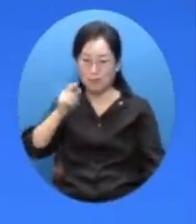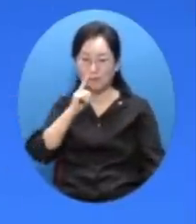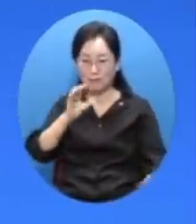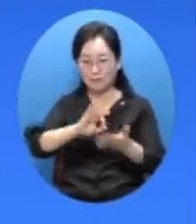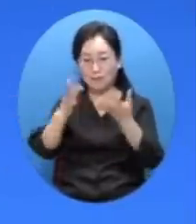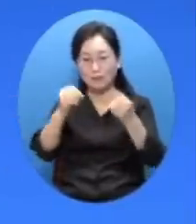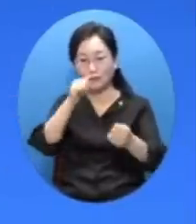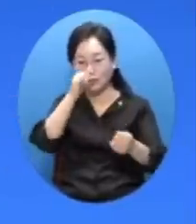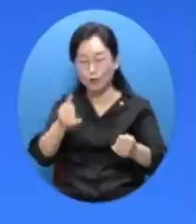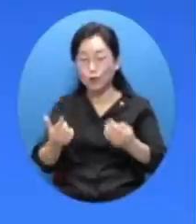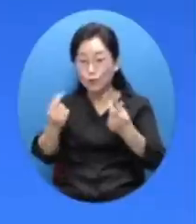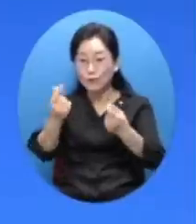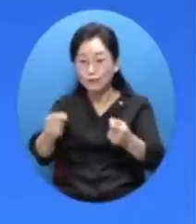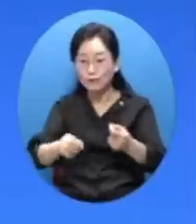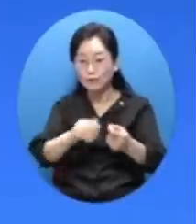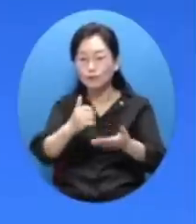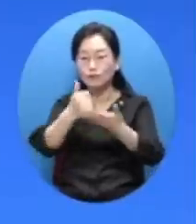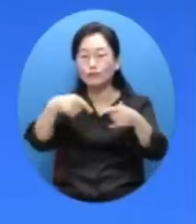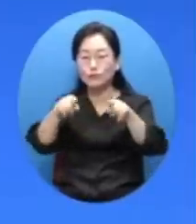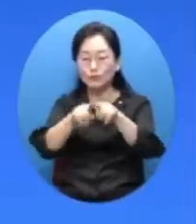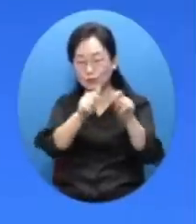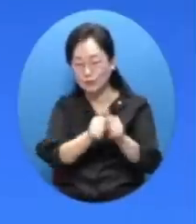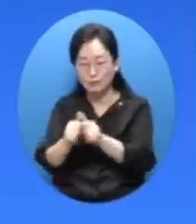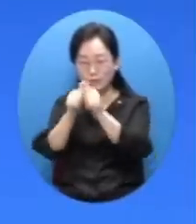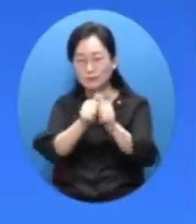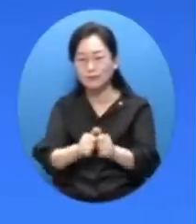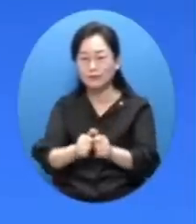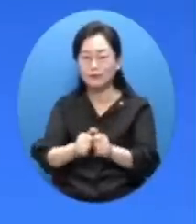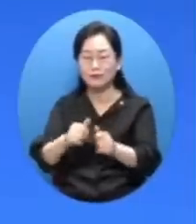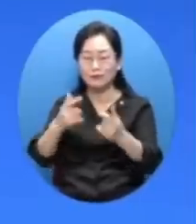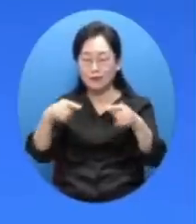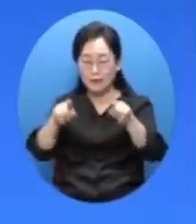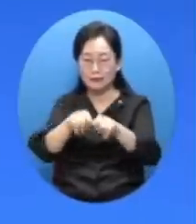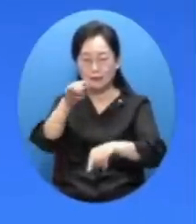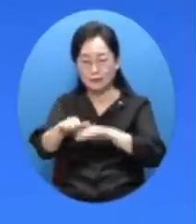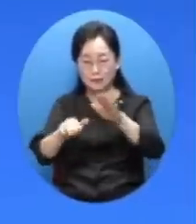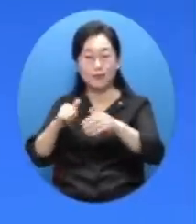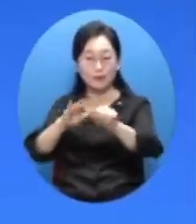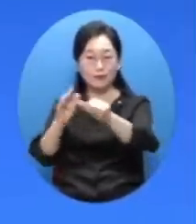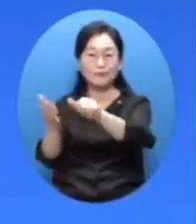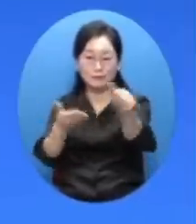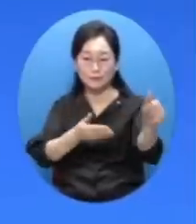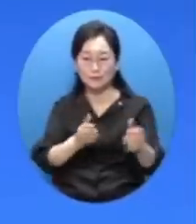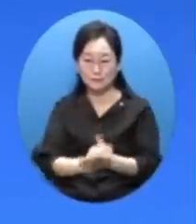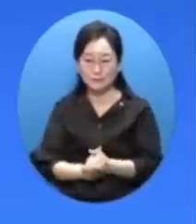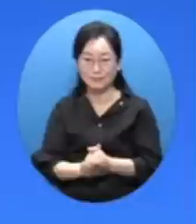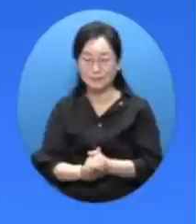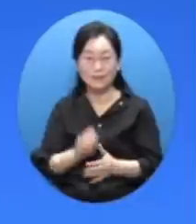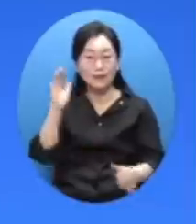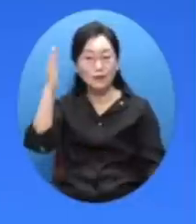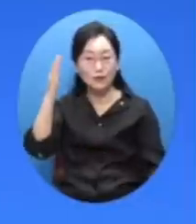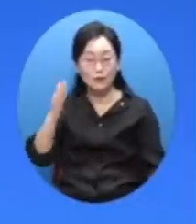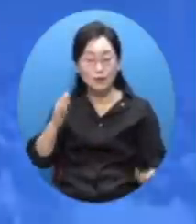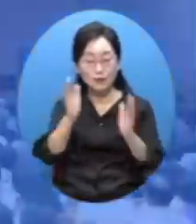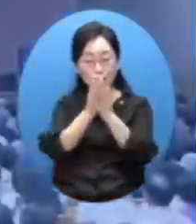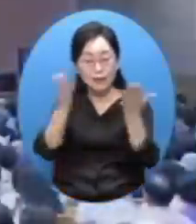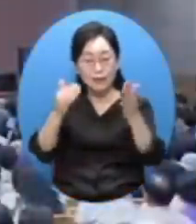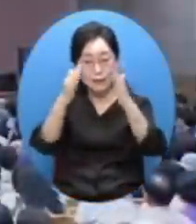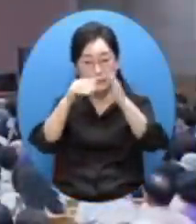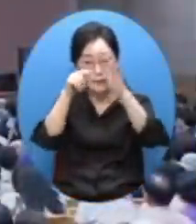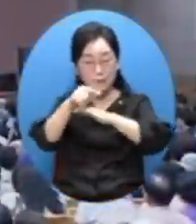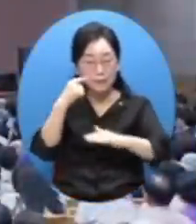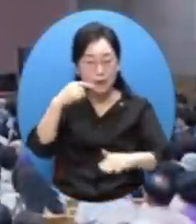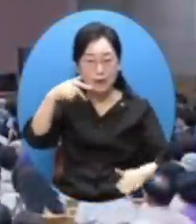주님과 동행하는 삶을 살기를 바랍니다. 주님과 같이 나아가는 여러분 되기를 바랍니다. 최근에 제가 서점에 가보니까